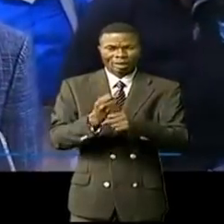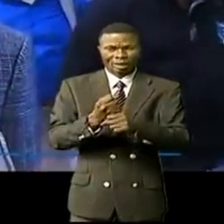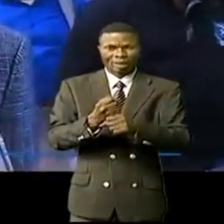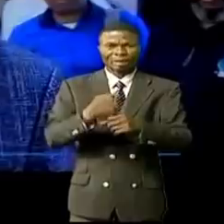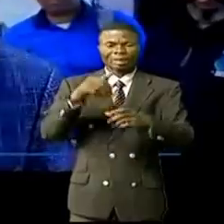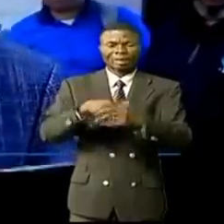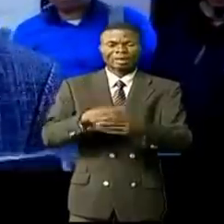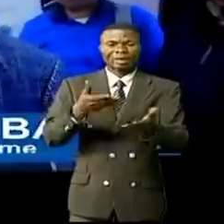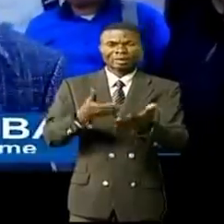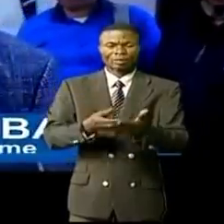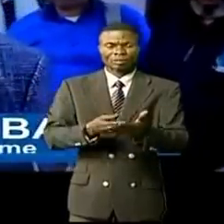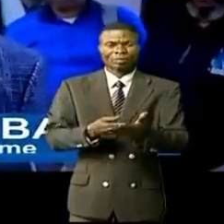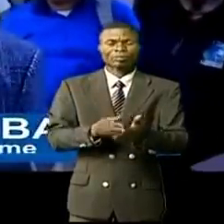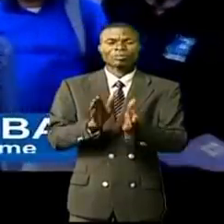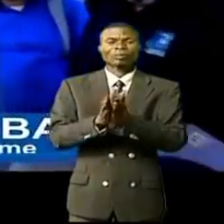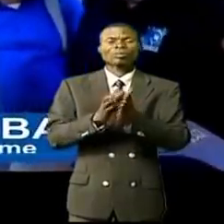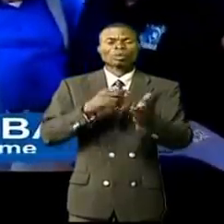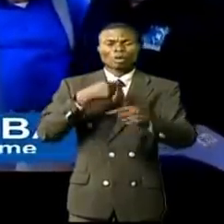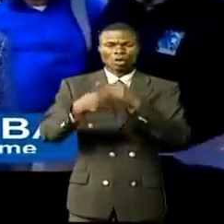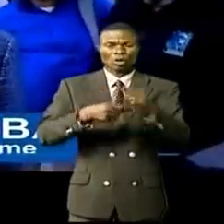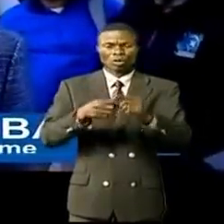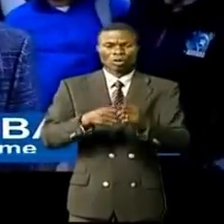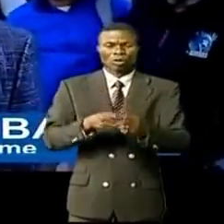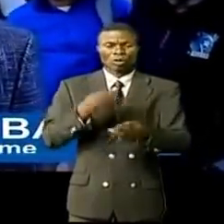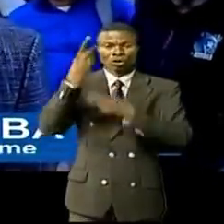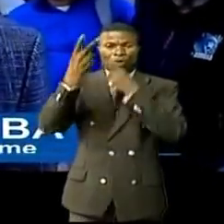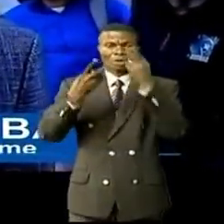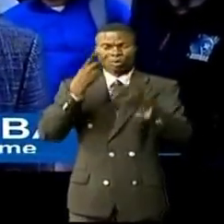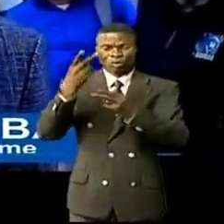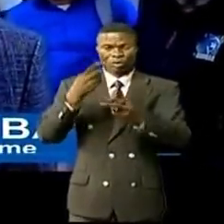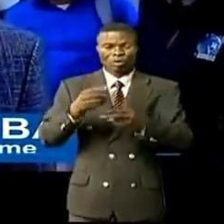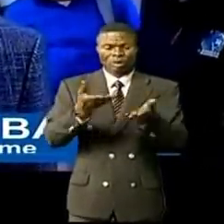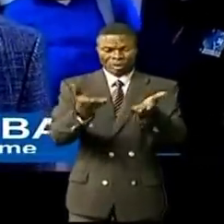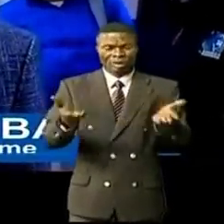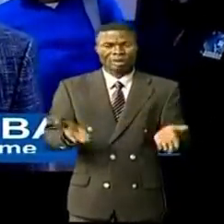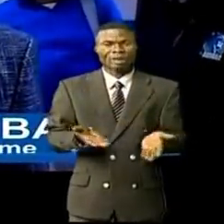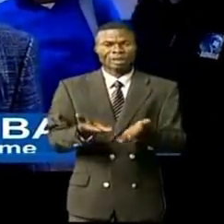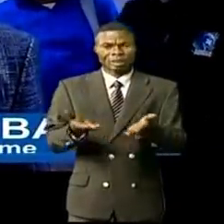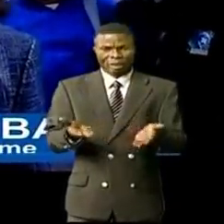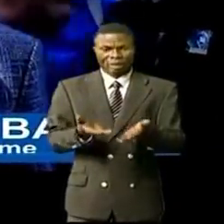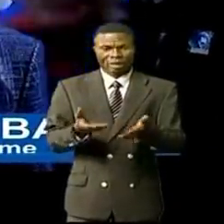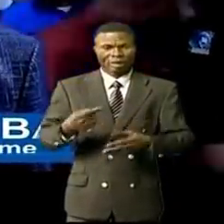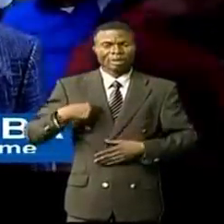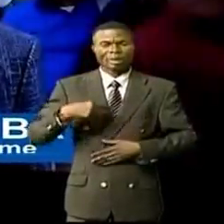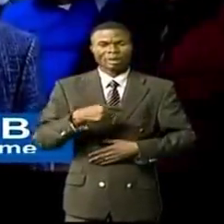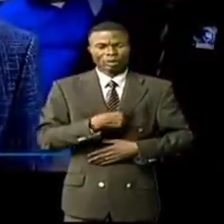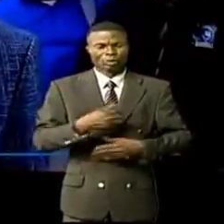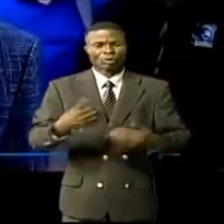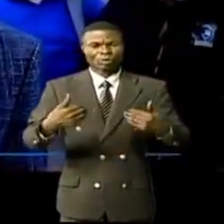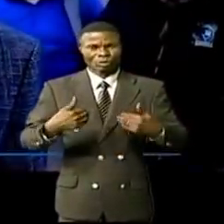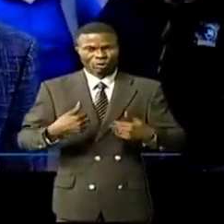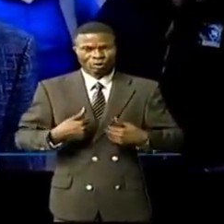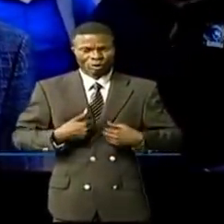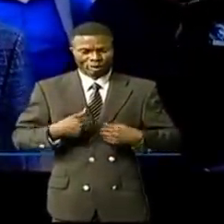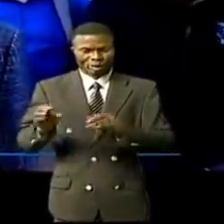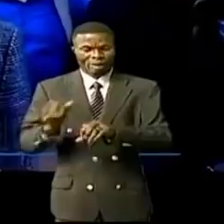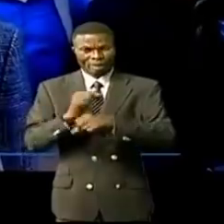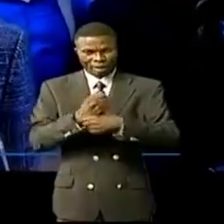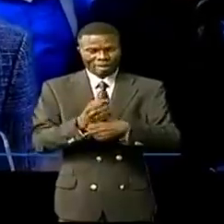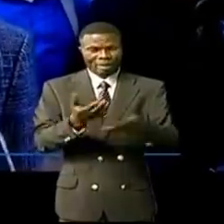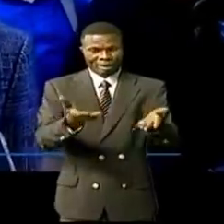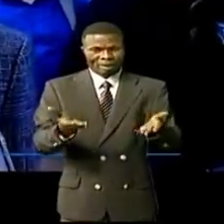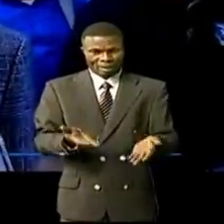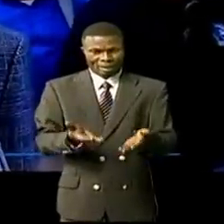le ministre. L'élance du tourisme local, ça veut dire nous avons mis en place